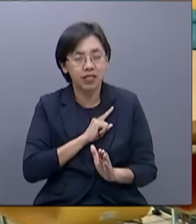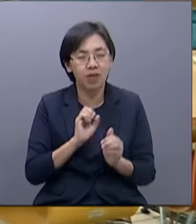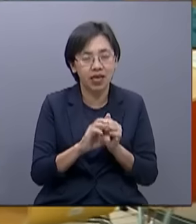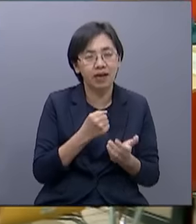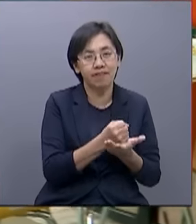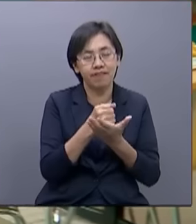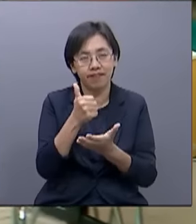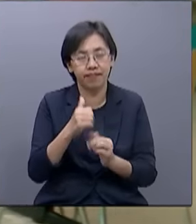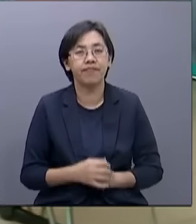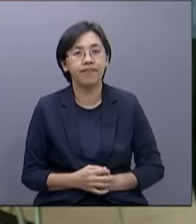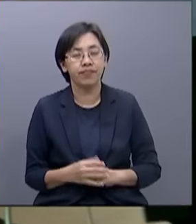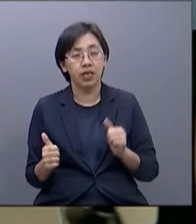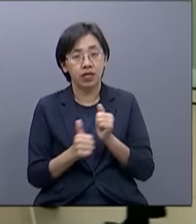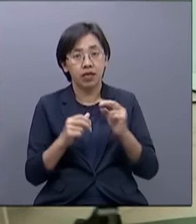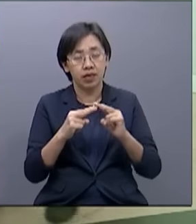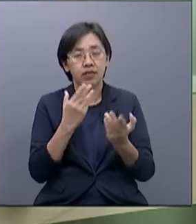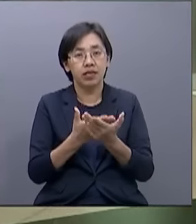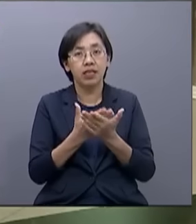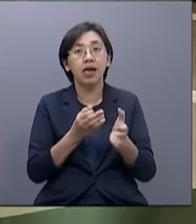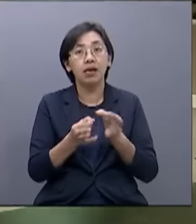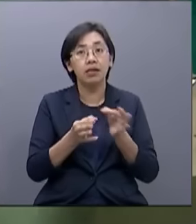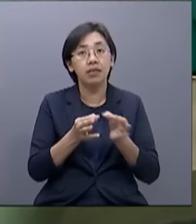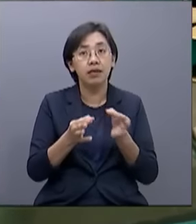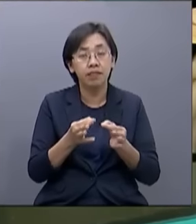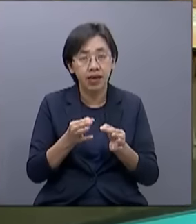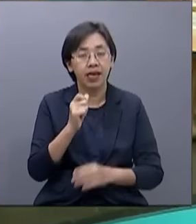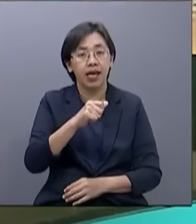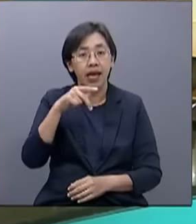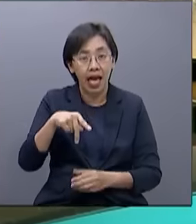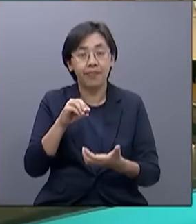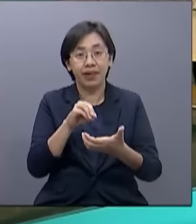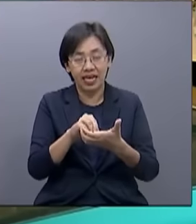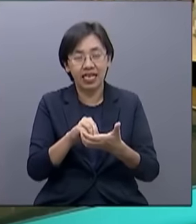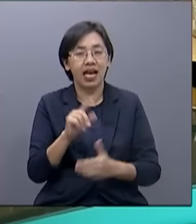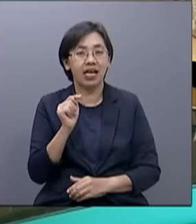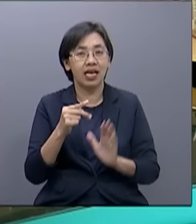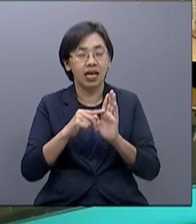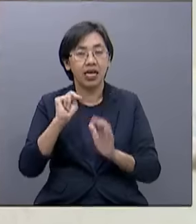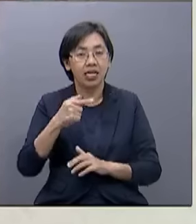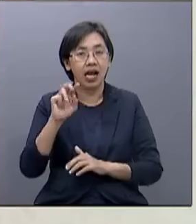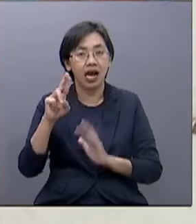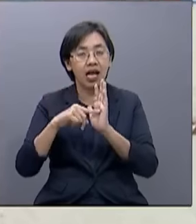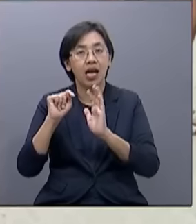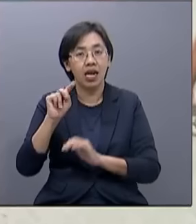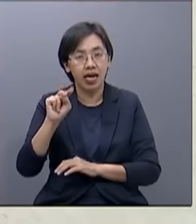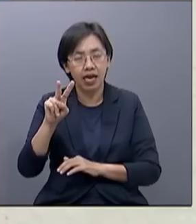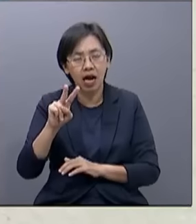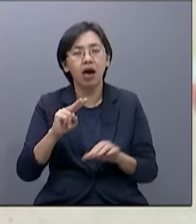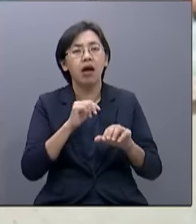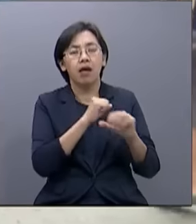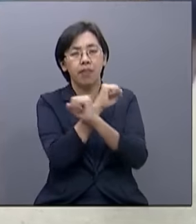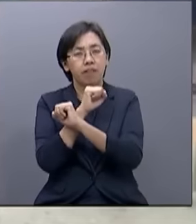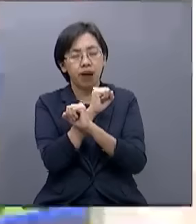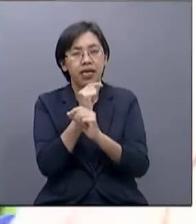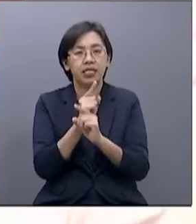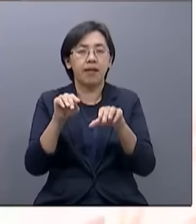รัฐมนตรีเชื่อว่าการกระทรวงการคลังก็กล่าวว่าแอปพลิเคชันทางรัฐนั้นถือว่ามีความปลอดภัยทางตามมาตรฐานสากล